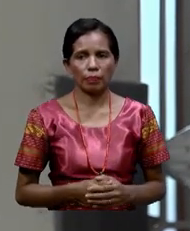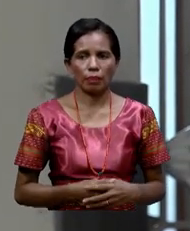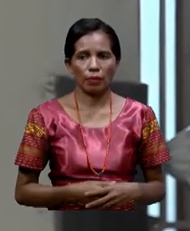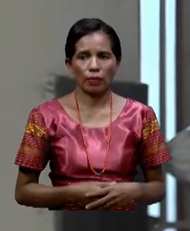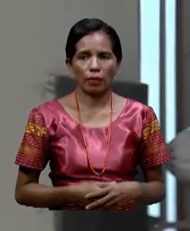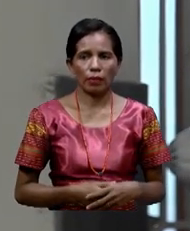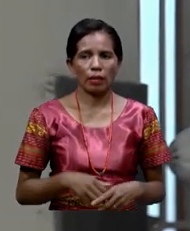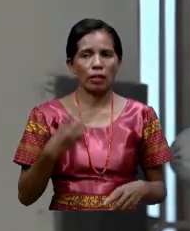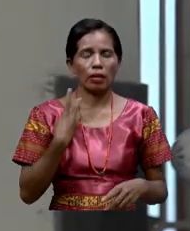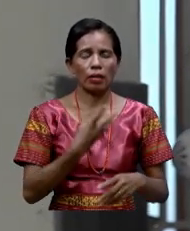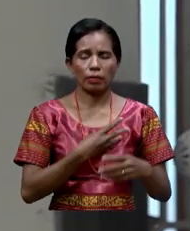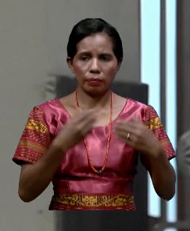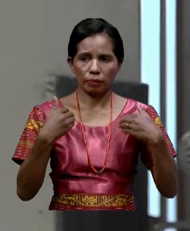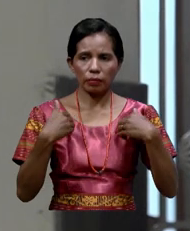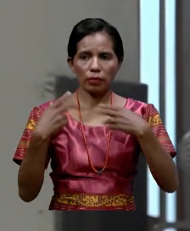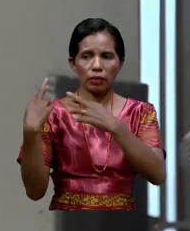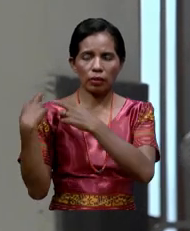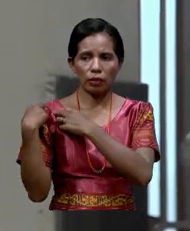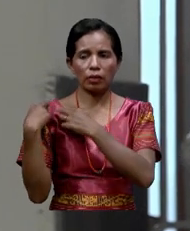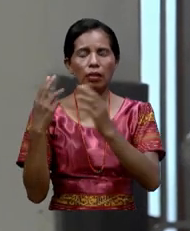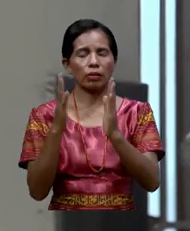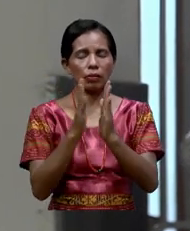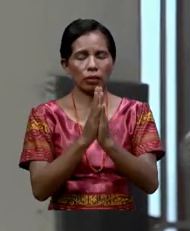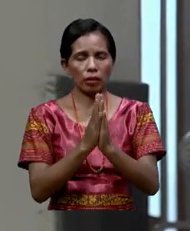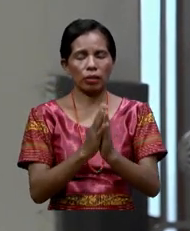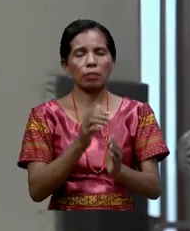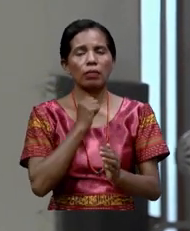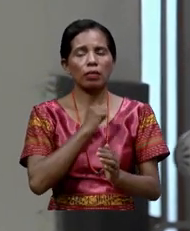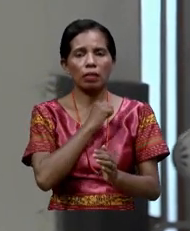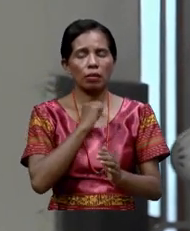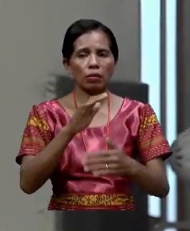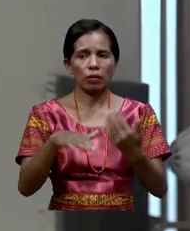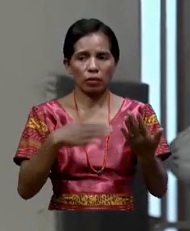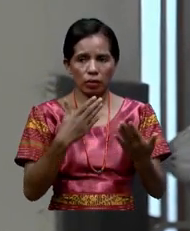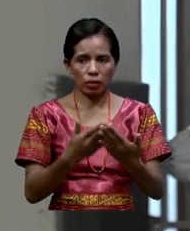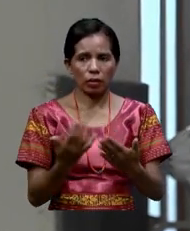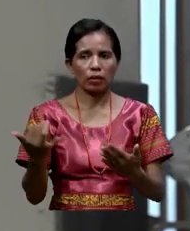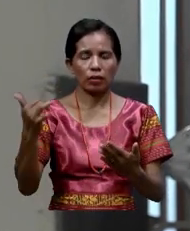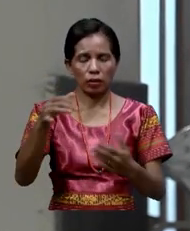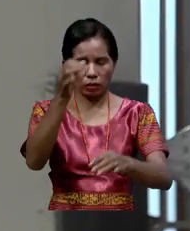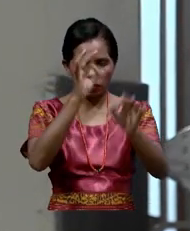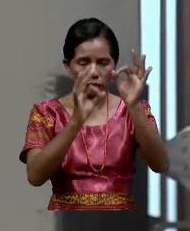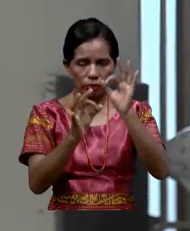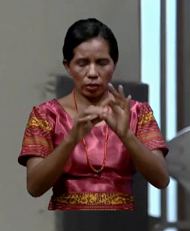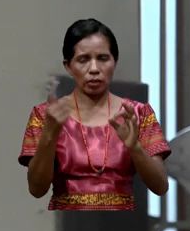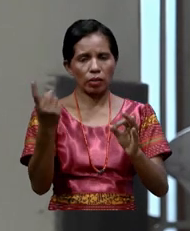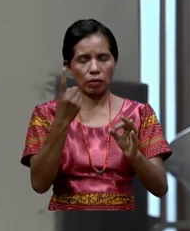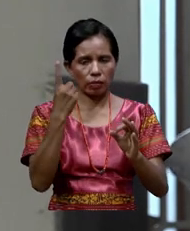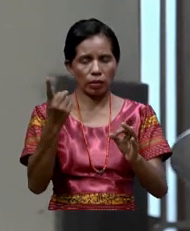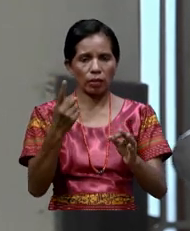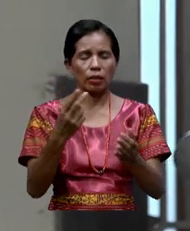Kita ingat respons kiriran dan reza mana yang unik sira bau. Aku sira kia tempat ini yang benar satu.